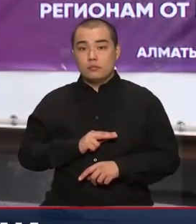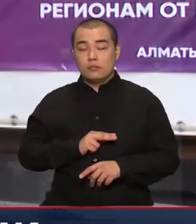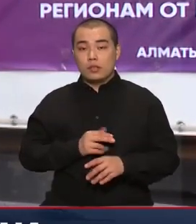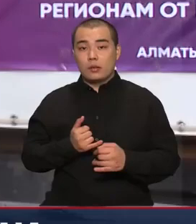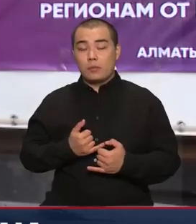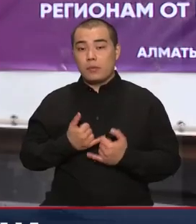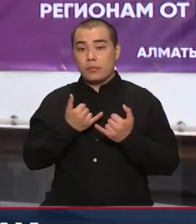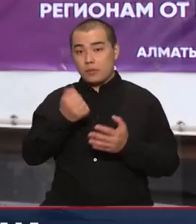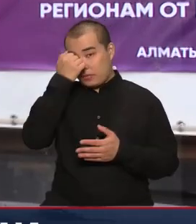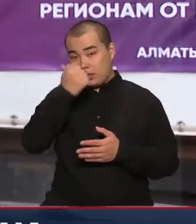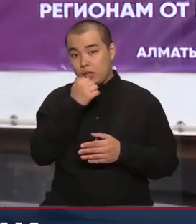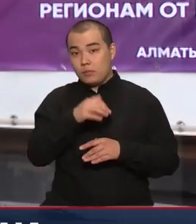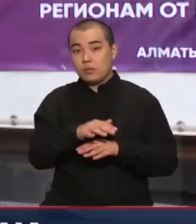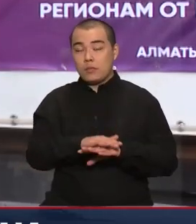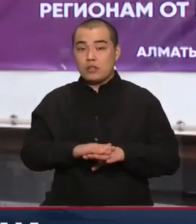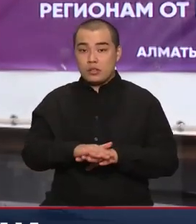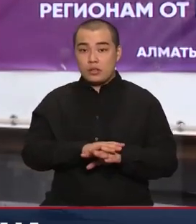Выразить благодарность жителям,